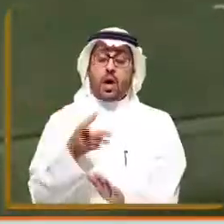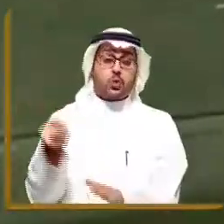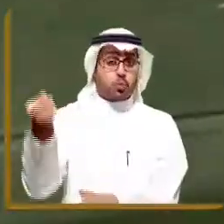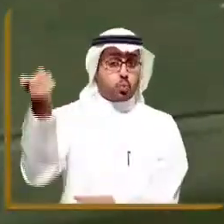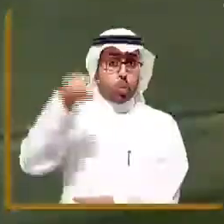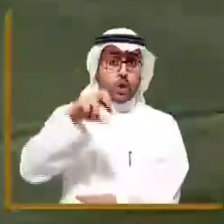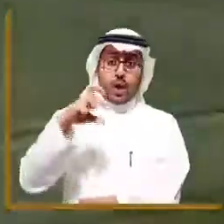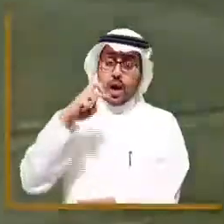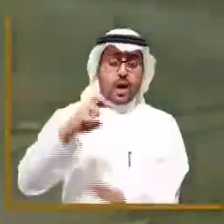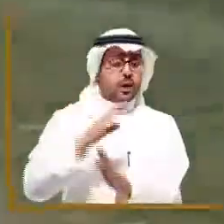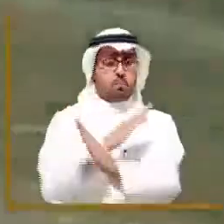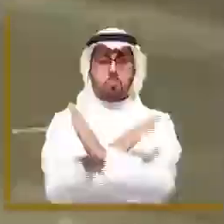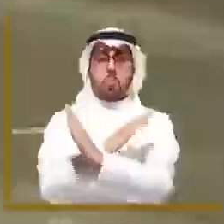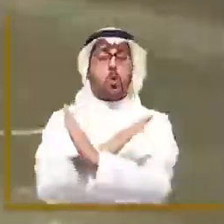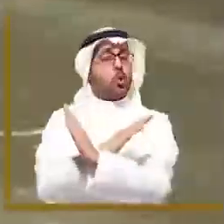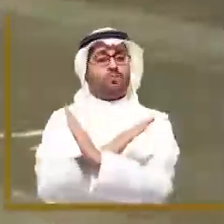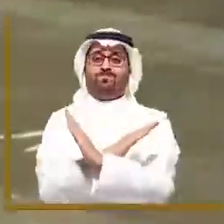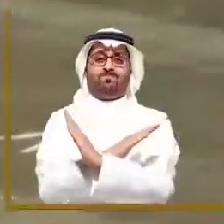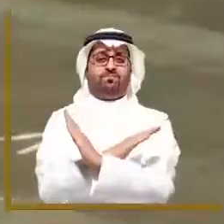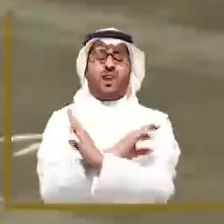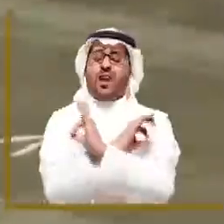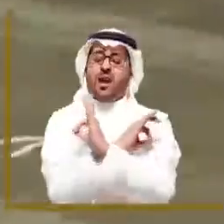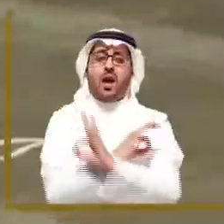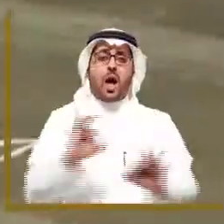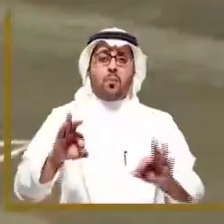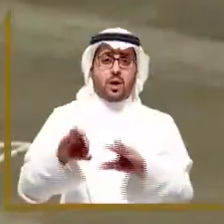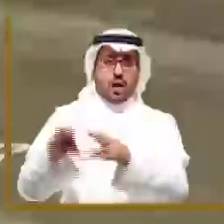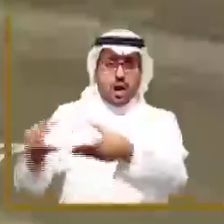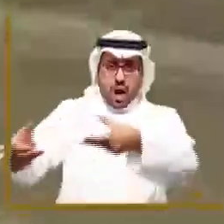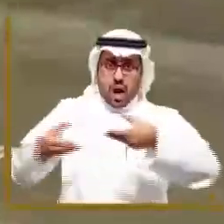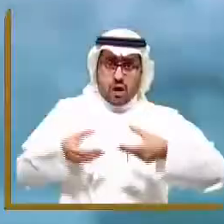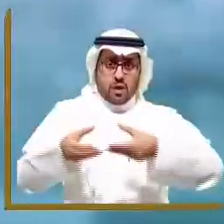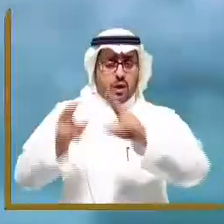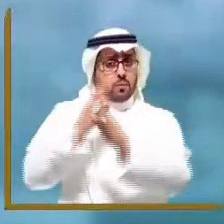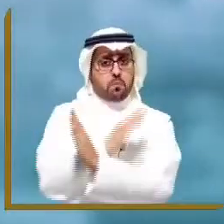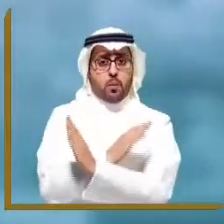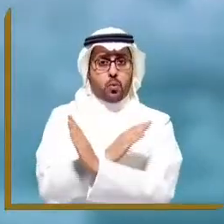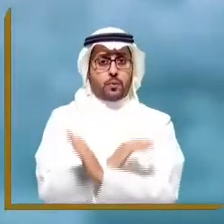اللبنانية أو التي تمر عبر الأراضي اللبنانية.